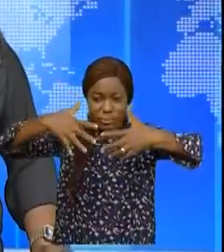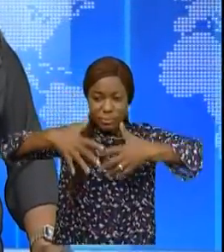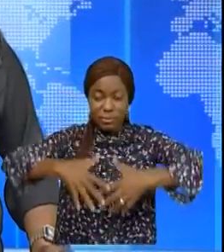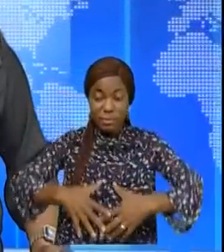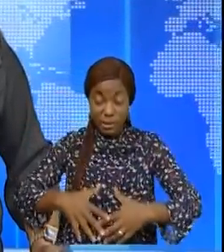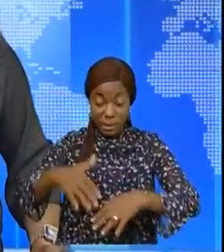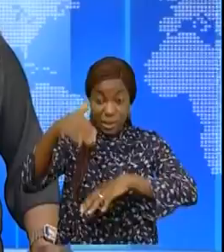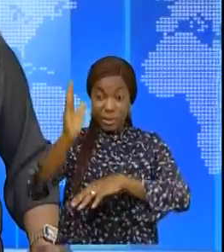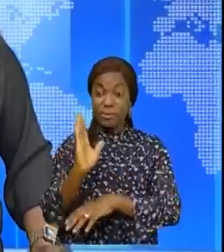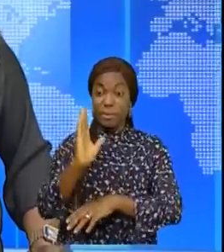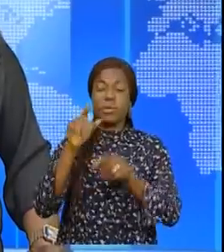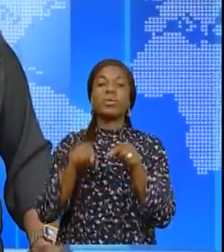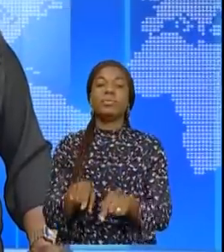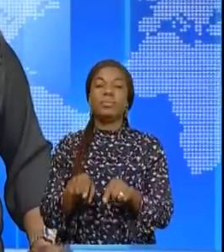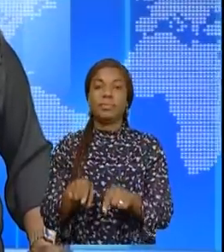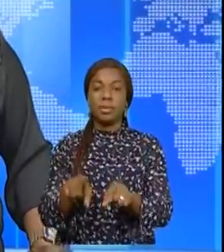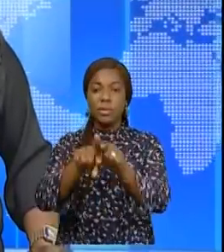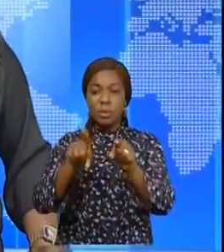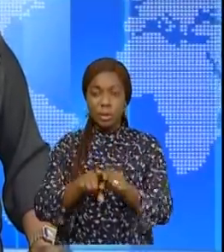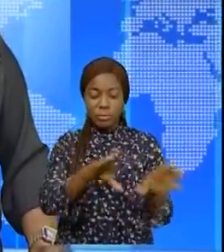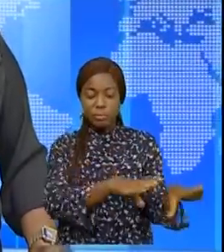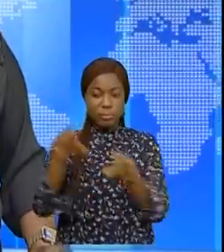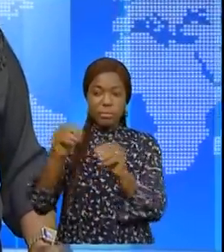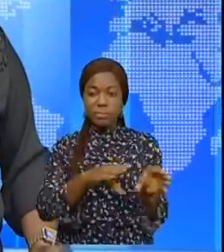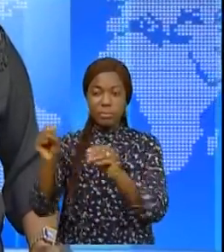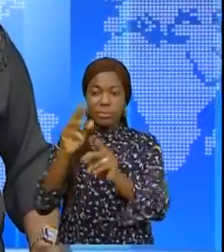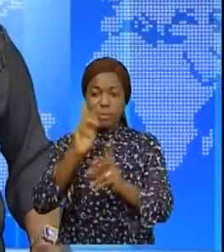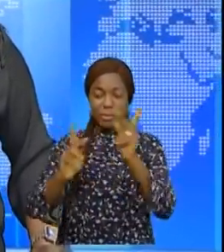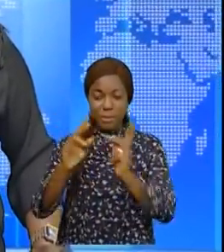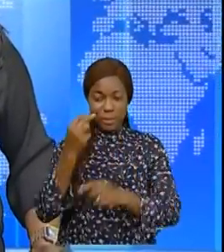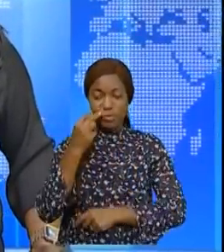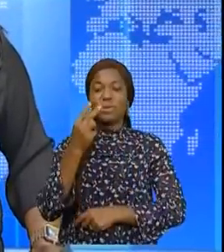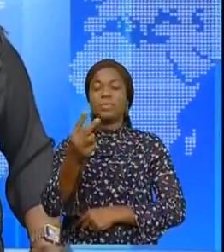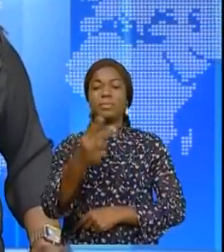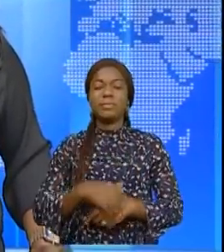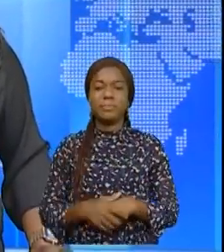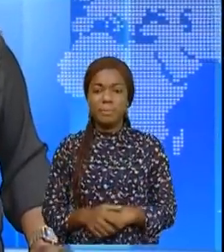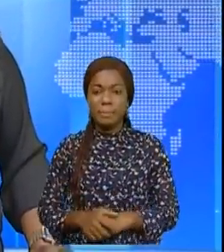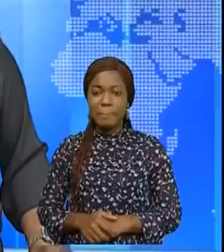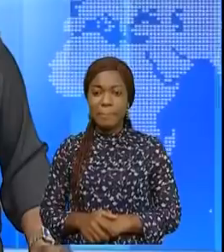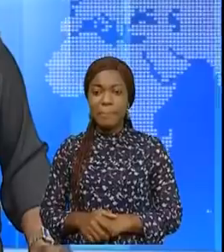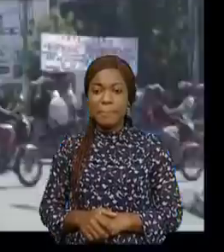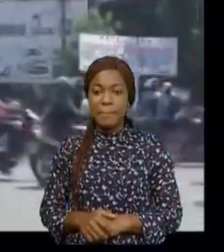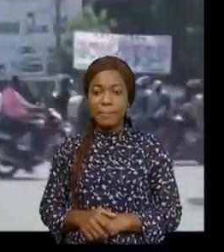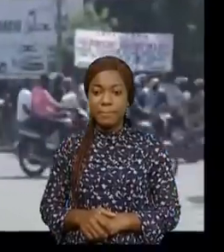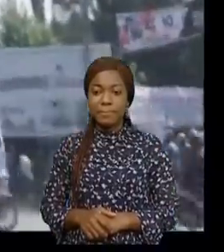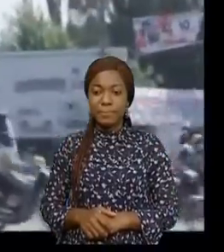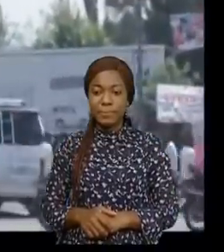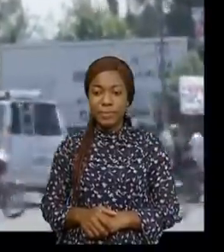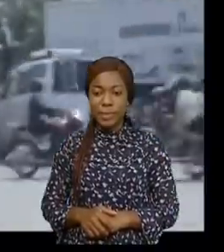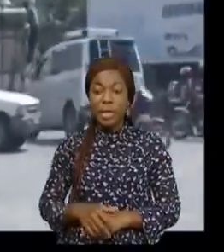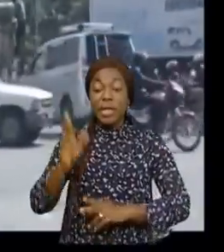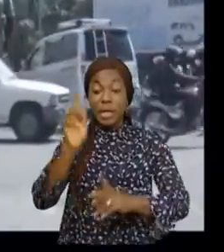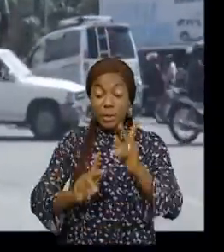Sake, Bukavu et autres contrées a débuté, nous précise notre envoyé spécial Oscar Mbakaïch. Les habitants des